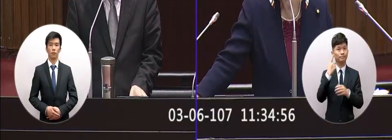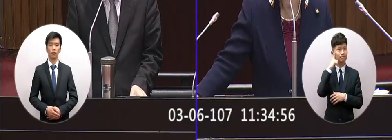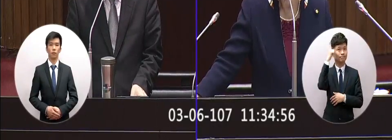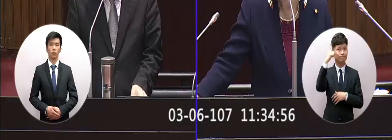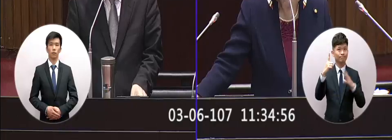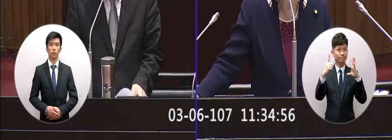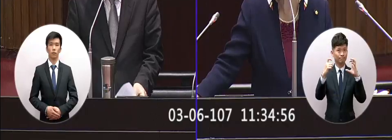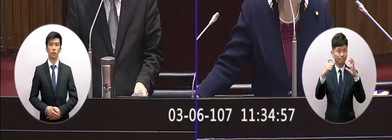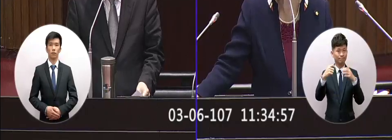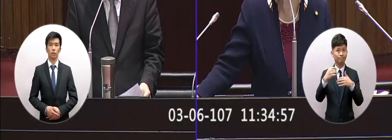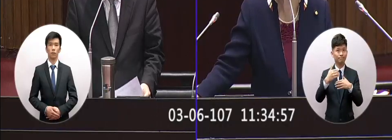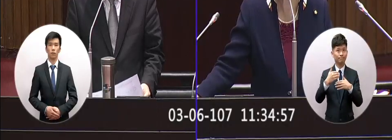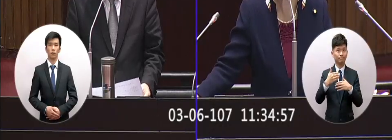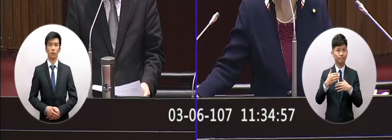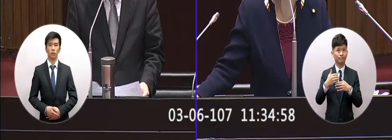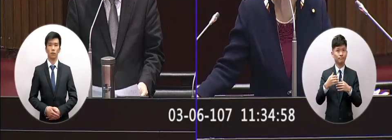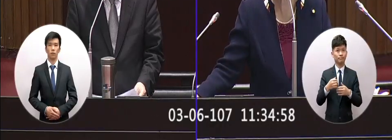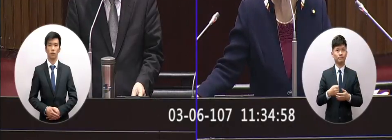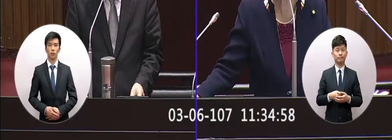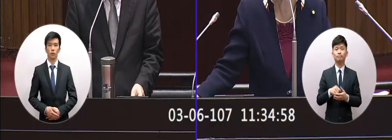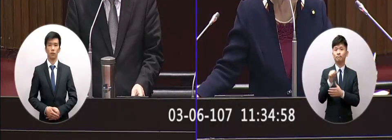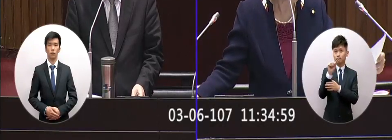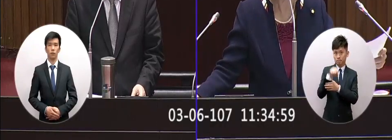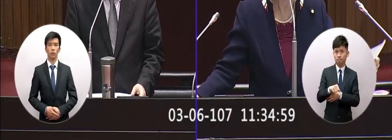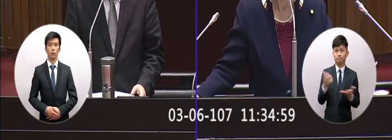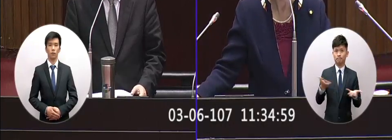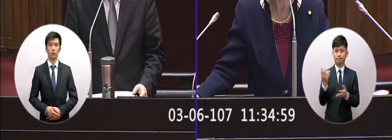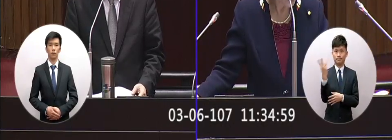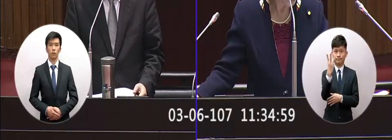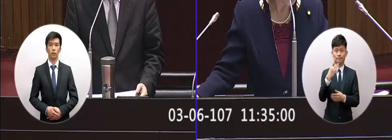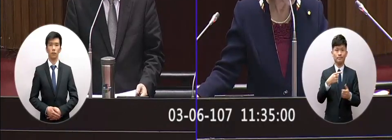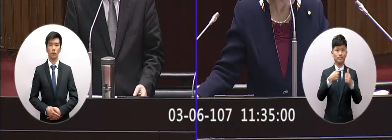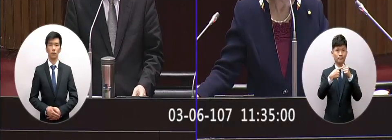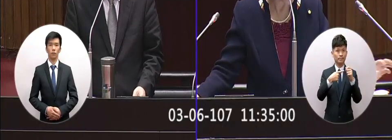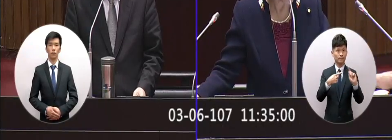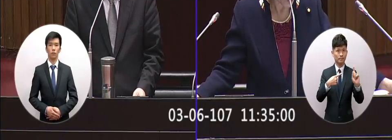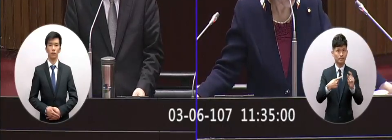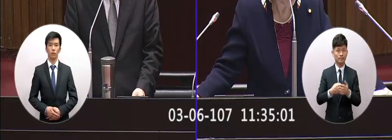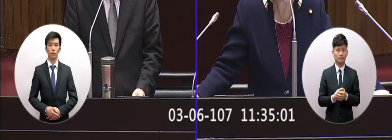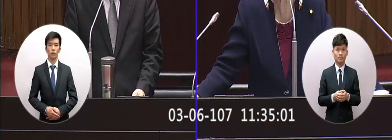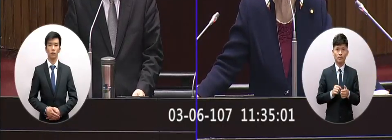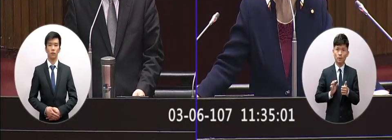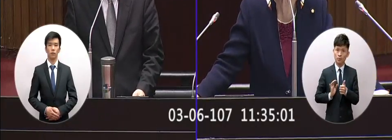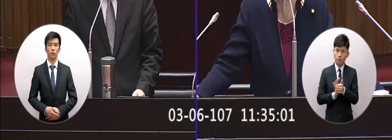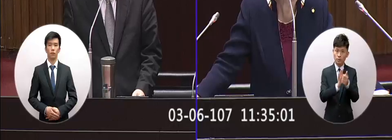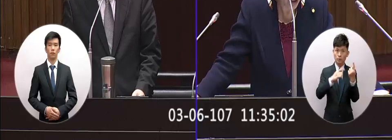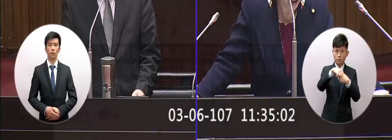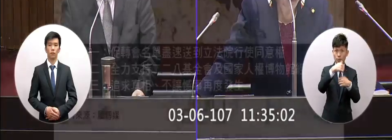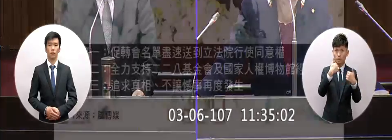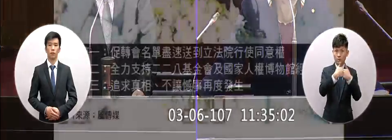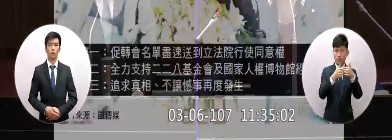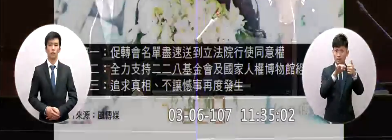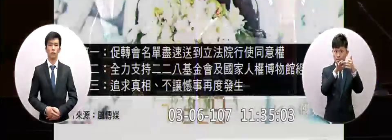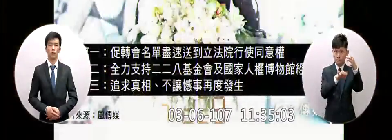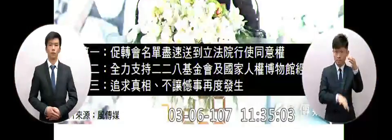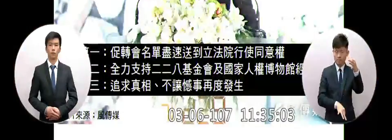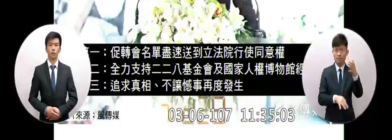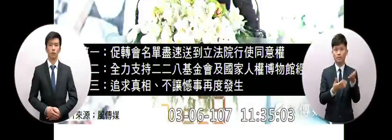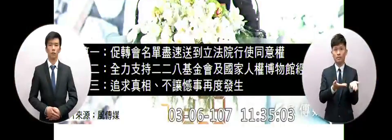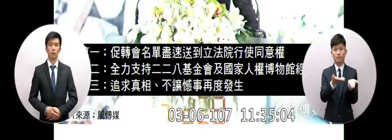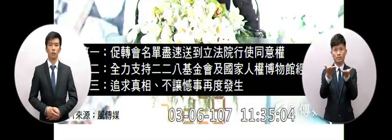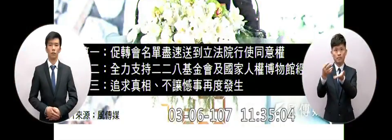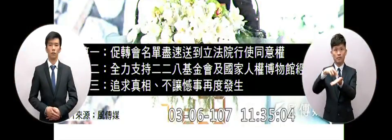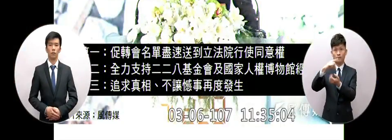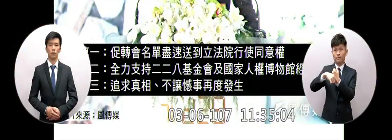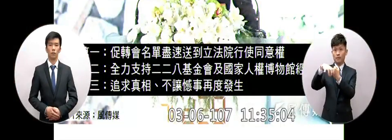候，那曾经呢做了三件事情。第一个呢，就是要促转会的名单会尽速送到立法院，让立法